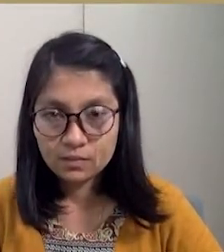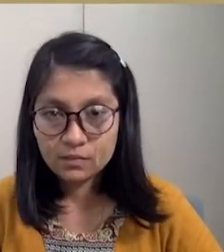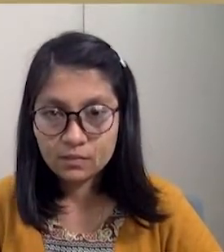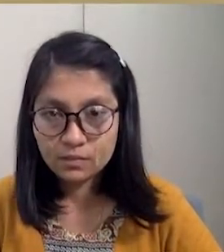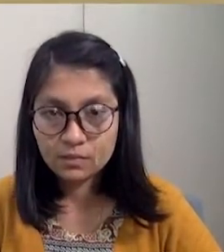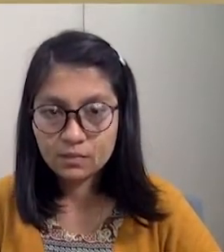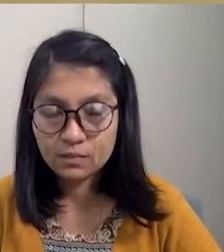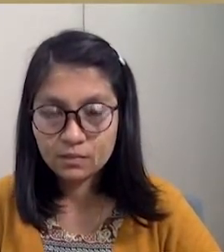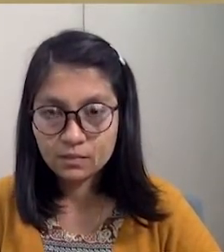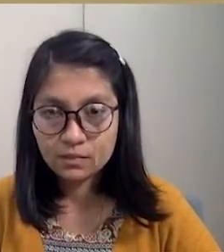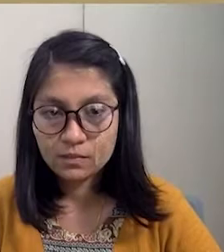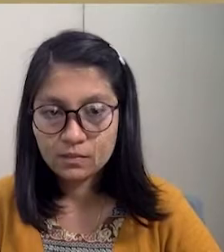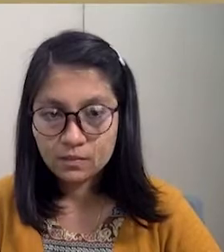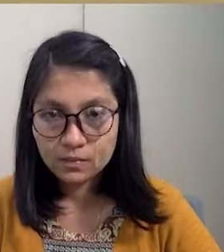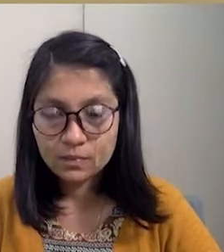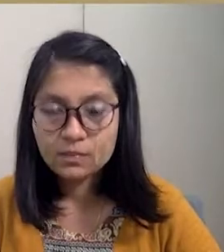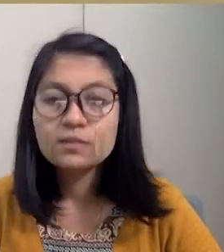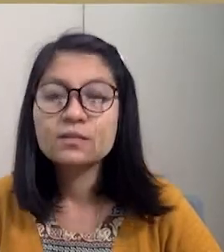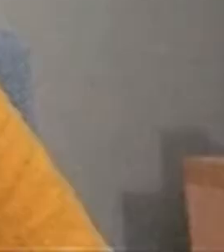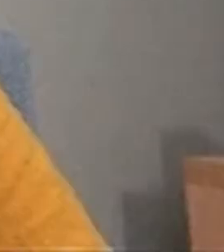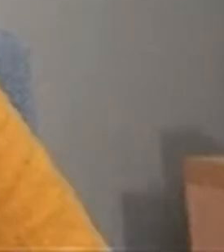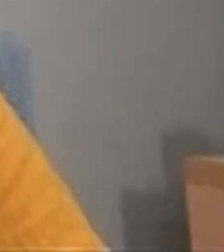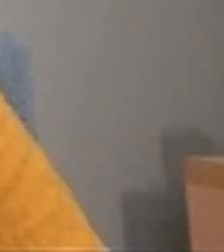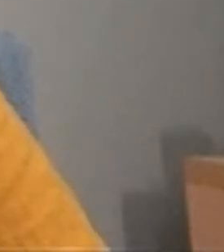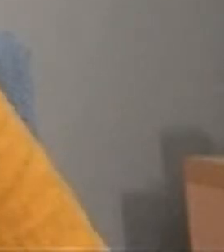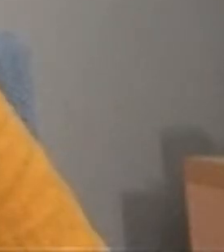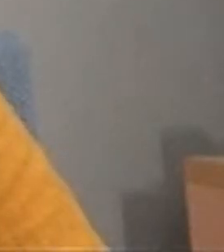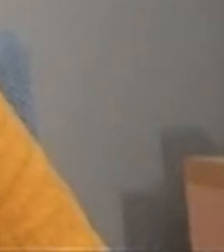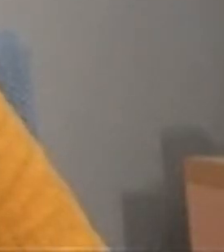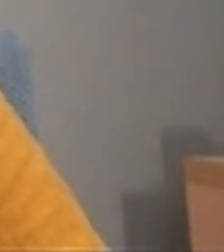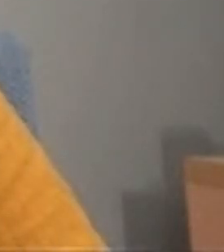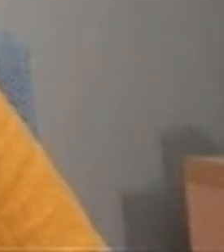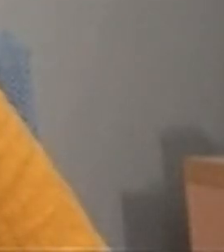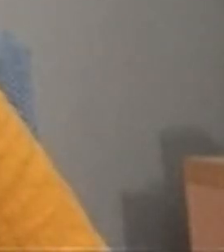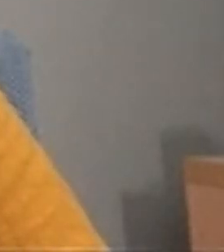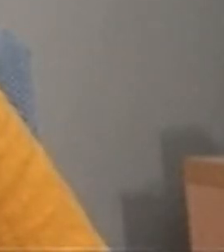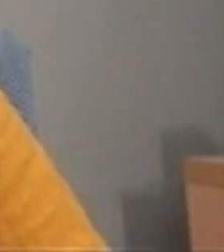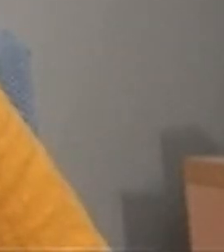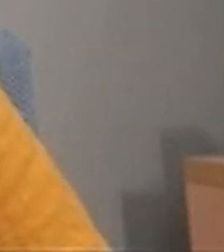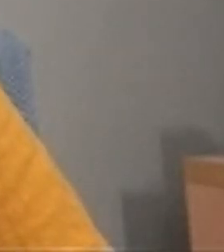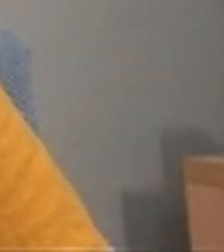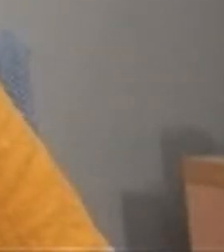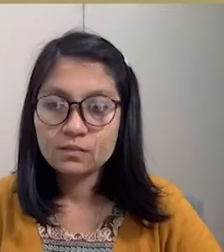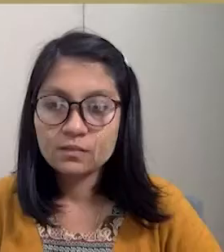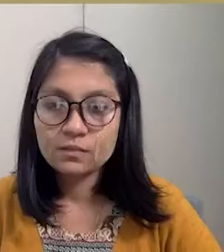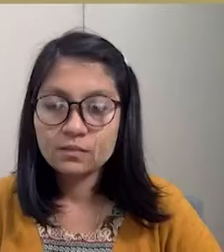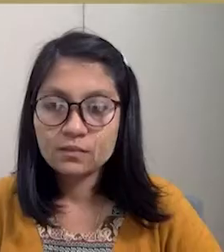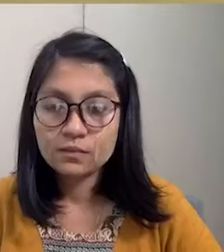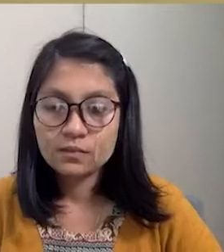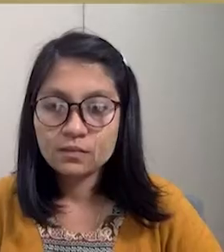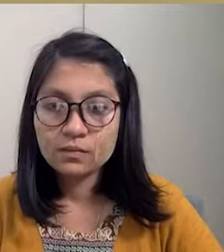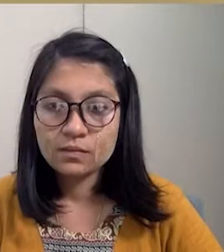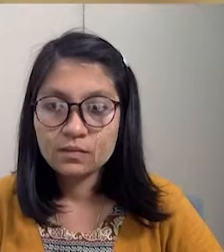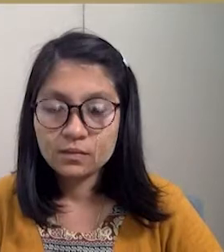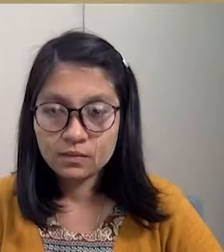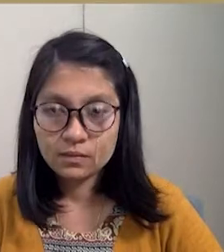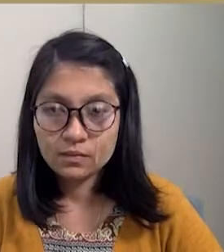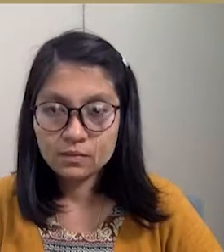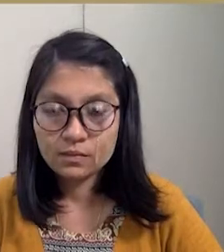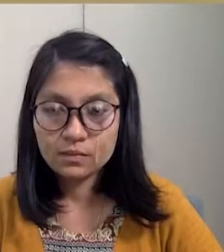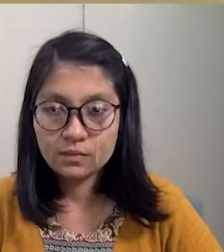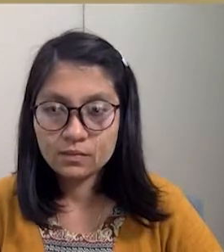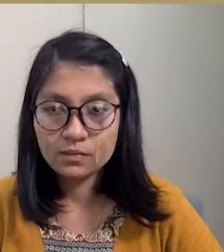တူလီမို့တခါတည်းတိုက်ရိုက်သူတို့ပြန်မယ်ပြည်နယ်တွေပြန်ပို့ပေးတယ်စည်းရင်းပေးနိုင်တယ်အဲ့လိုပြောရတာကျွန်တော်တို့တခါမြန်မာတန်ရုံးဘက်မှာလည်းတာမစီနဲ့ဆင်ကျွန်တော်